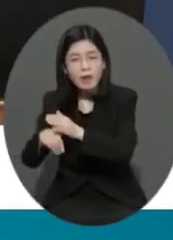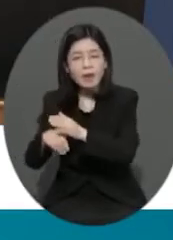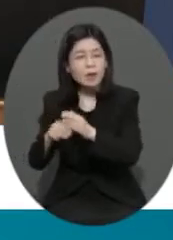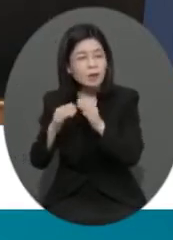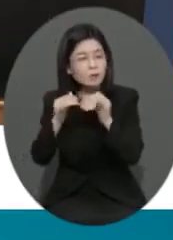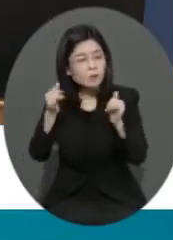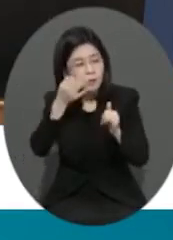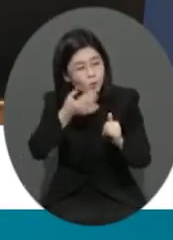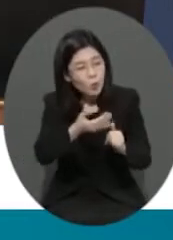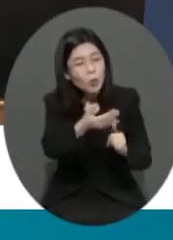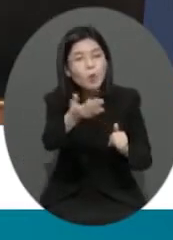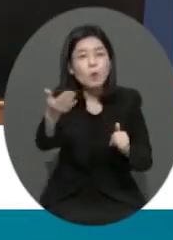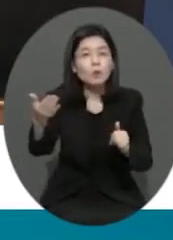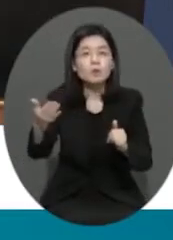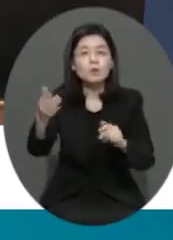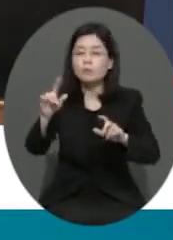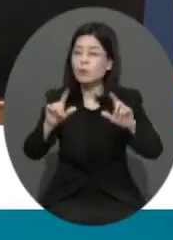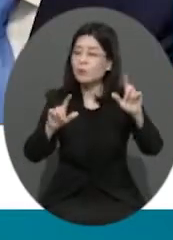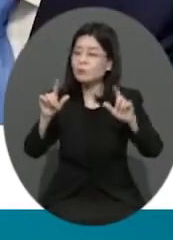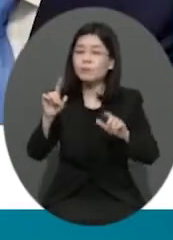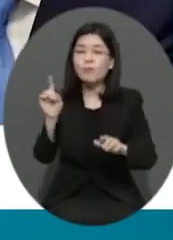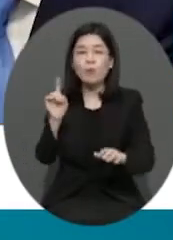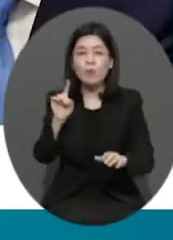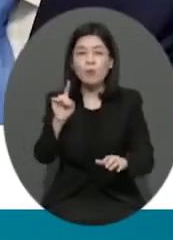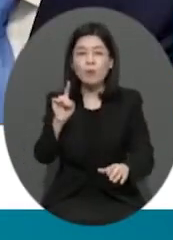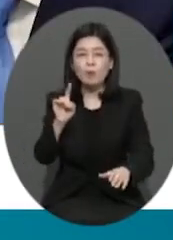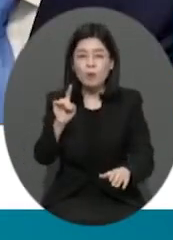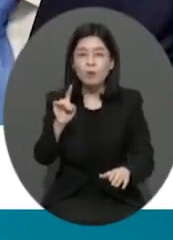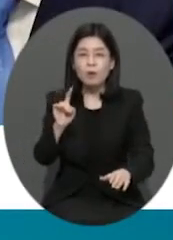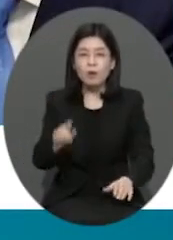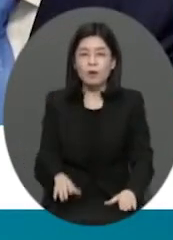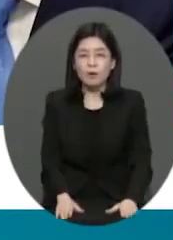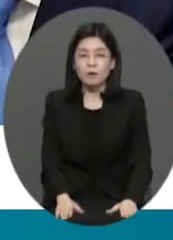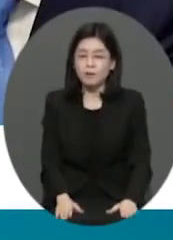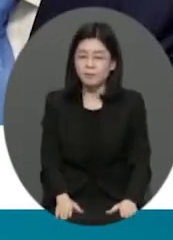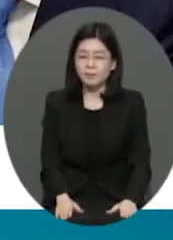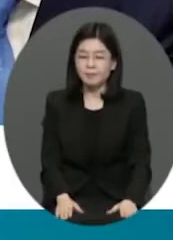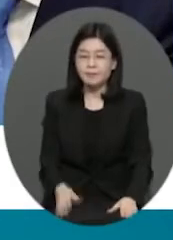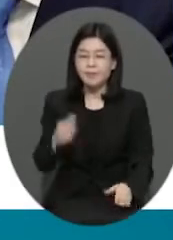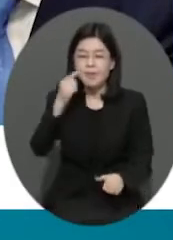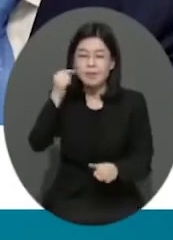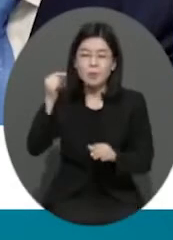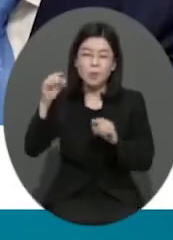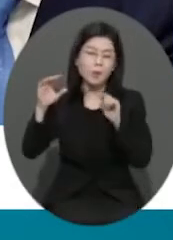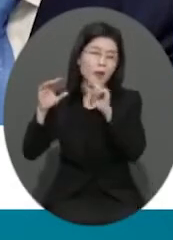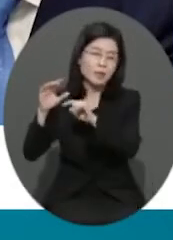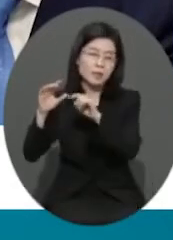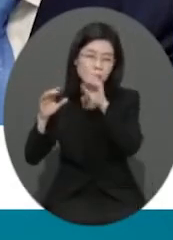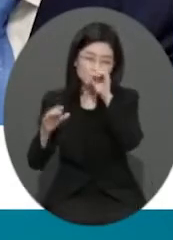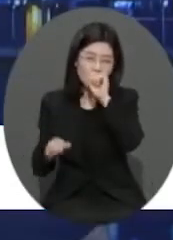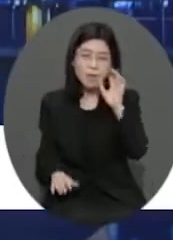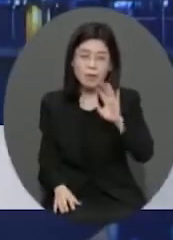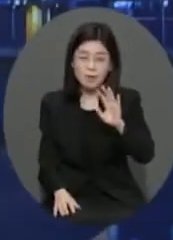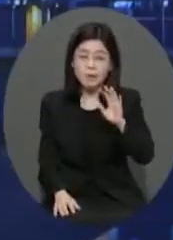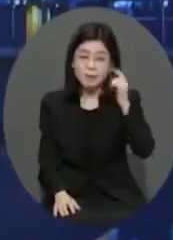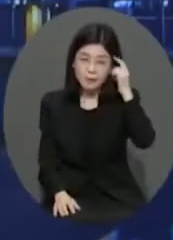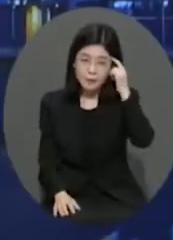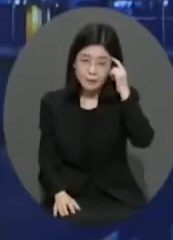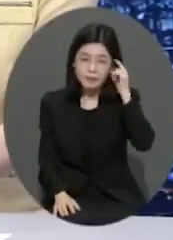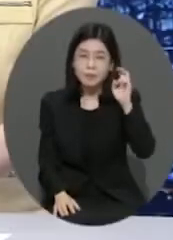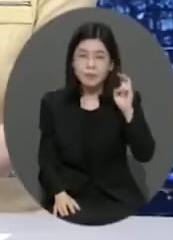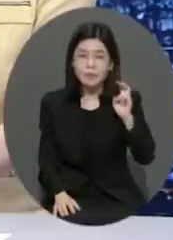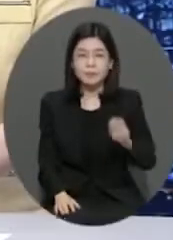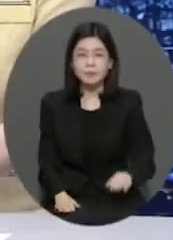무엇일까를 확인을 했을 텐데 그 부분 역시 도어 이번 결정에 좀 영향을 미치지 않았을까 싶습니다 4 여정 채권이